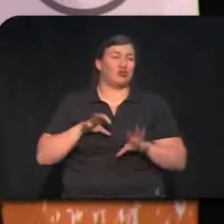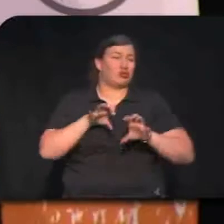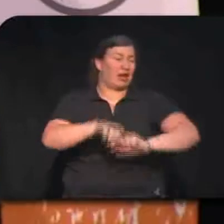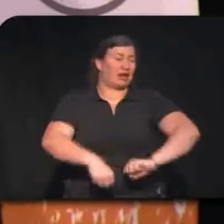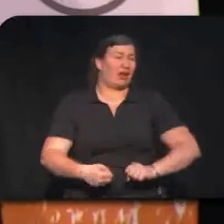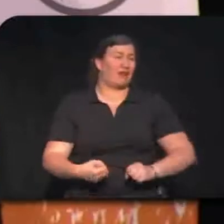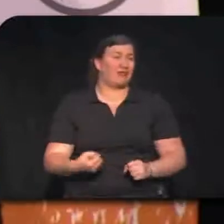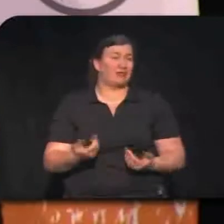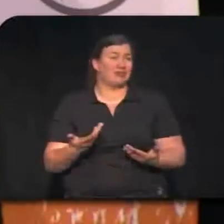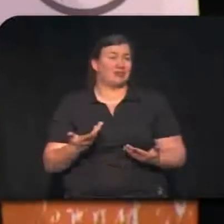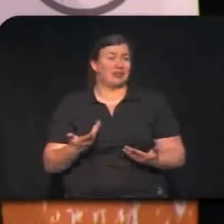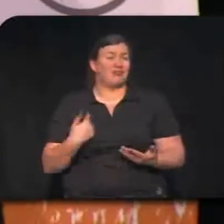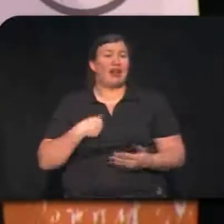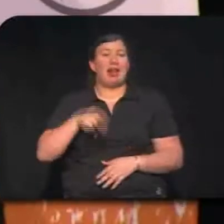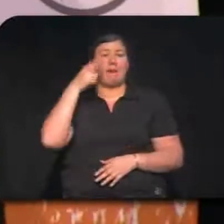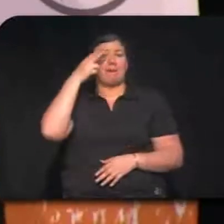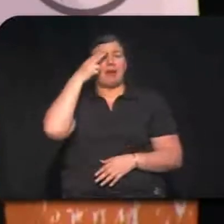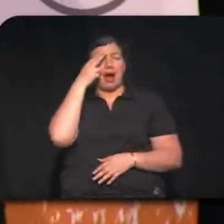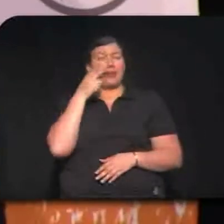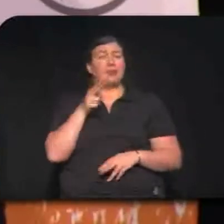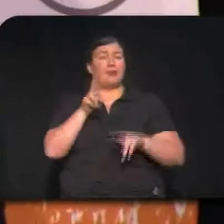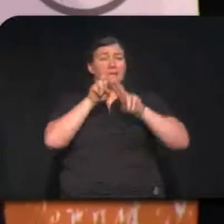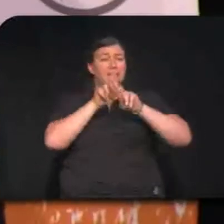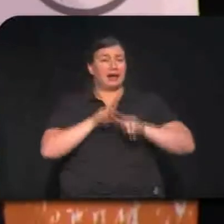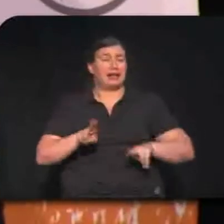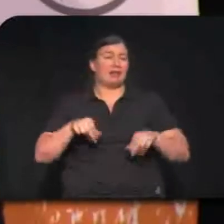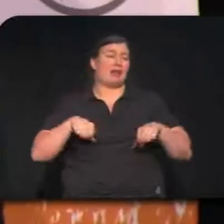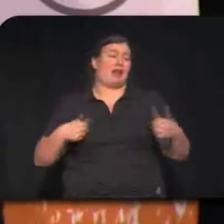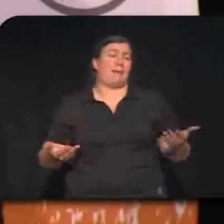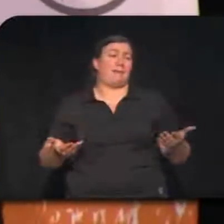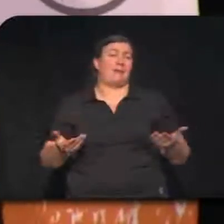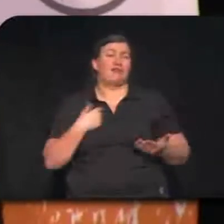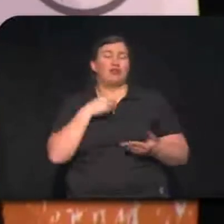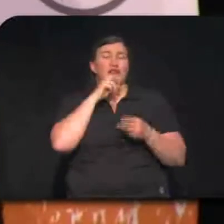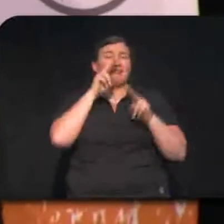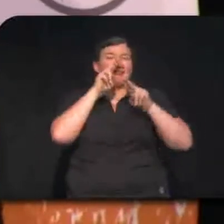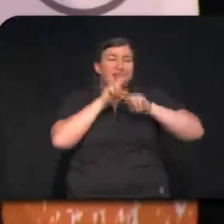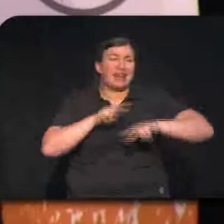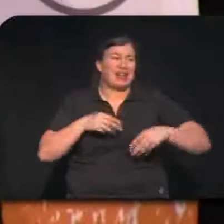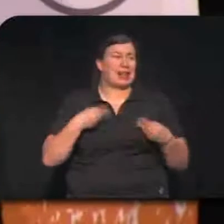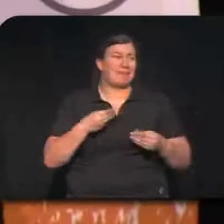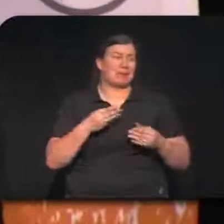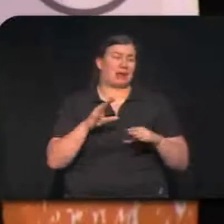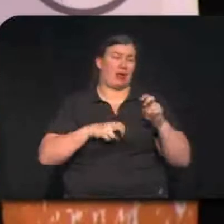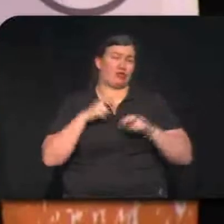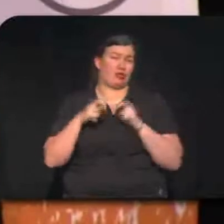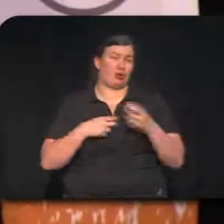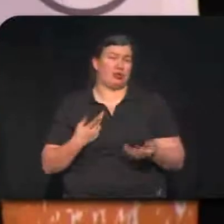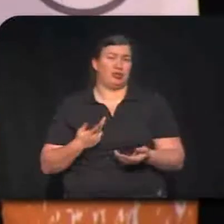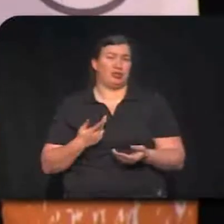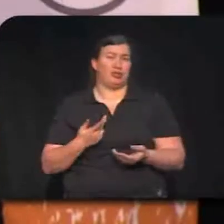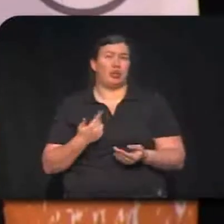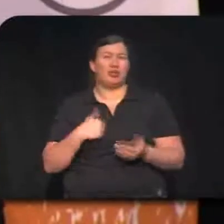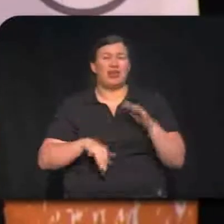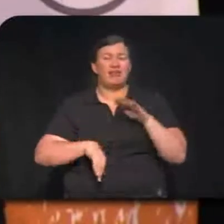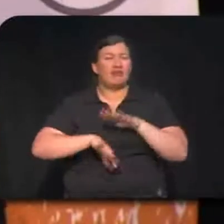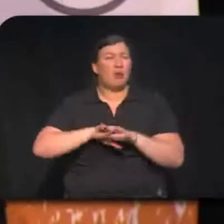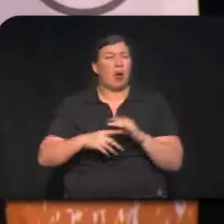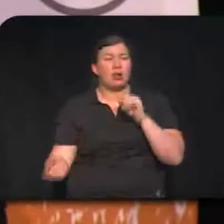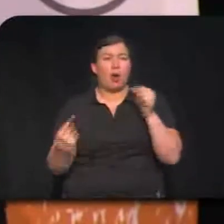Piraten sind friedlich wir wollen dass wir mit friedlichen Mitteln Konflikte lösen dass wir die Konflikte überhaupt nicht erst entstehen lassen